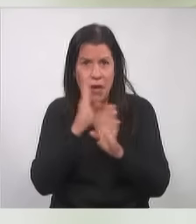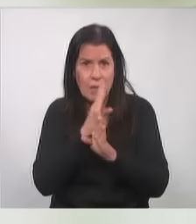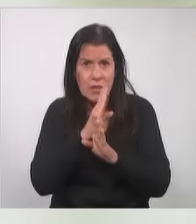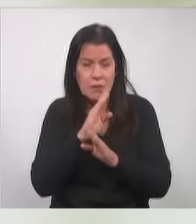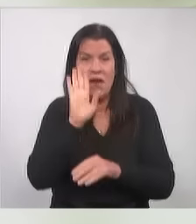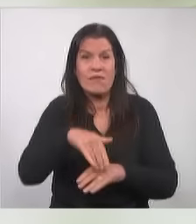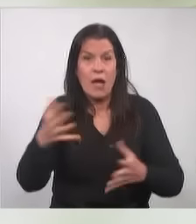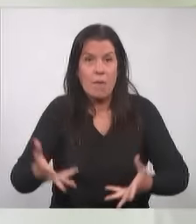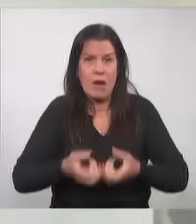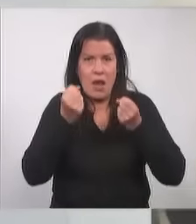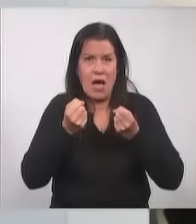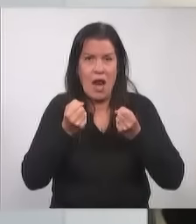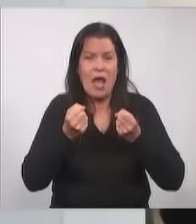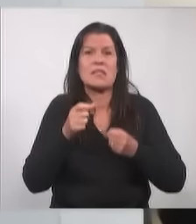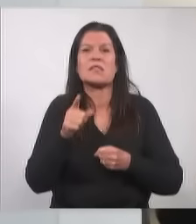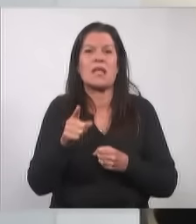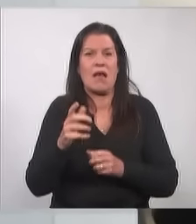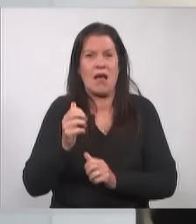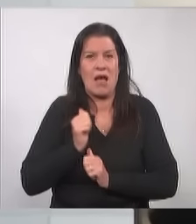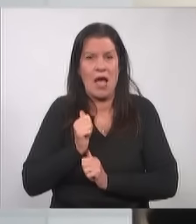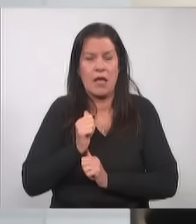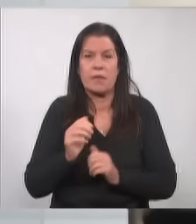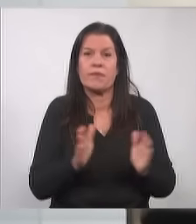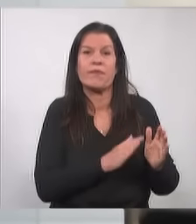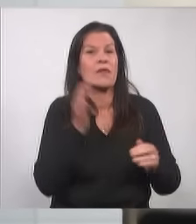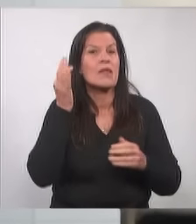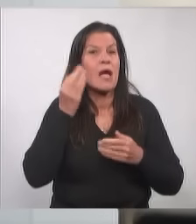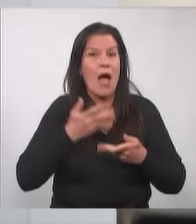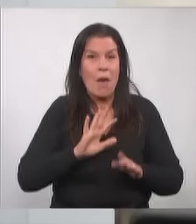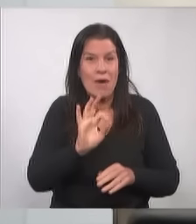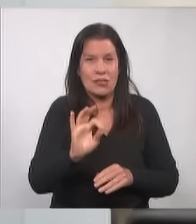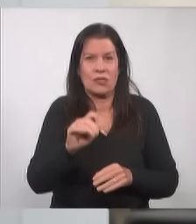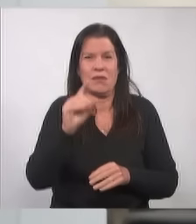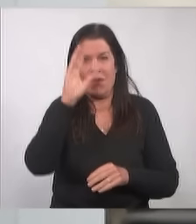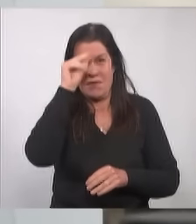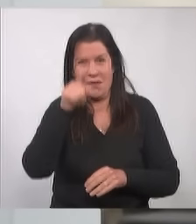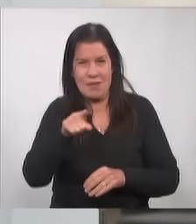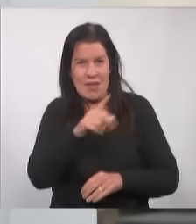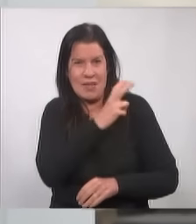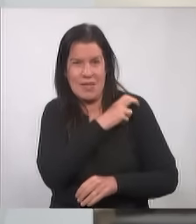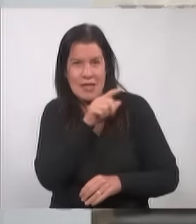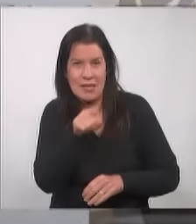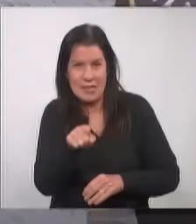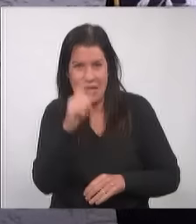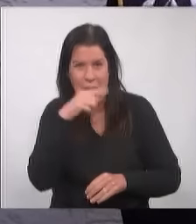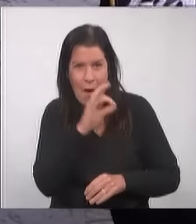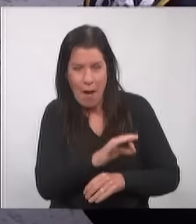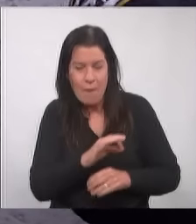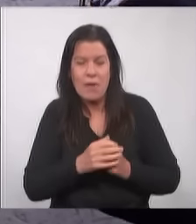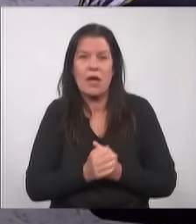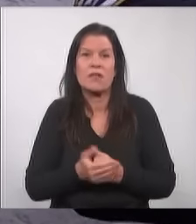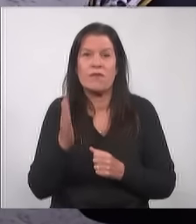את שוטרי יחידת יואב. בזוקה, ביתו ושלושה שוטרים מתחנת סגב שלום שנמצאים איתם ברכב, מחסלים